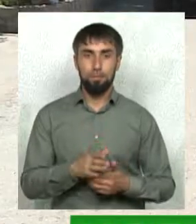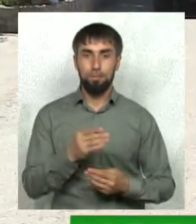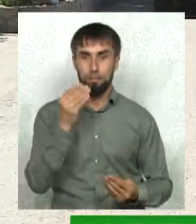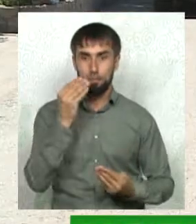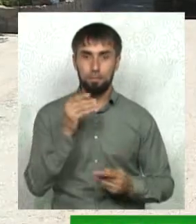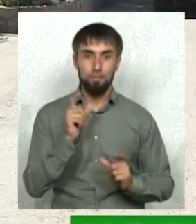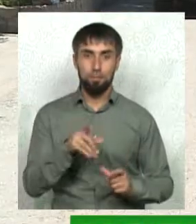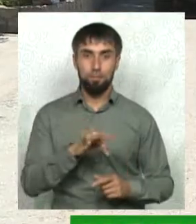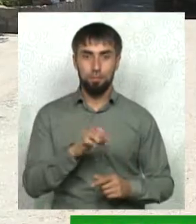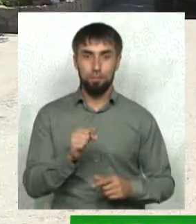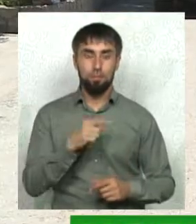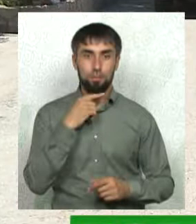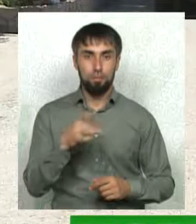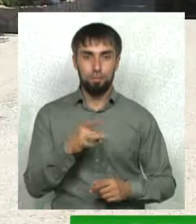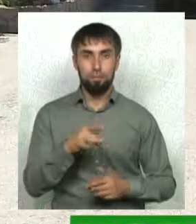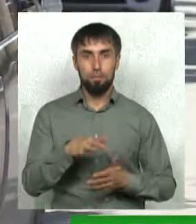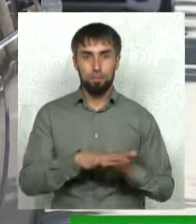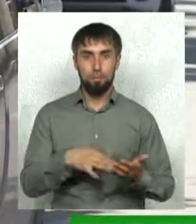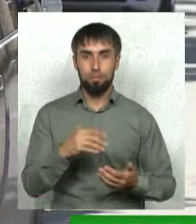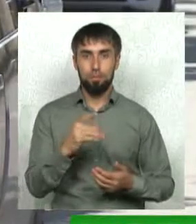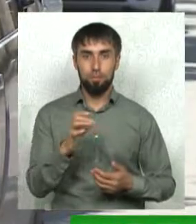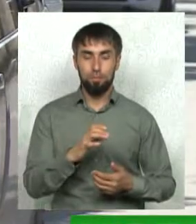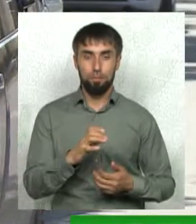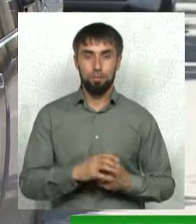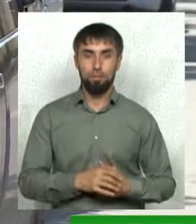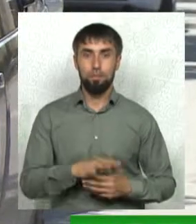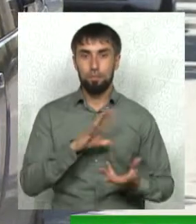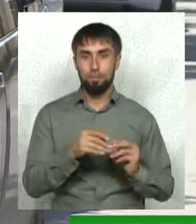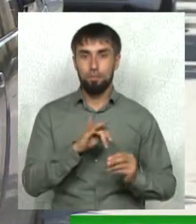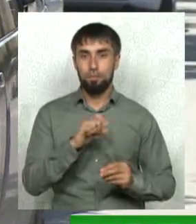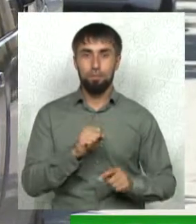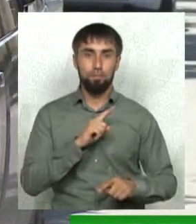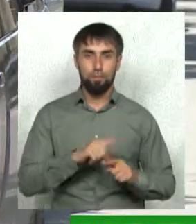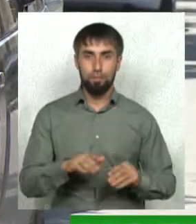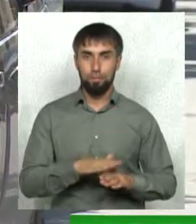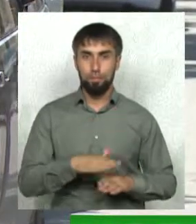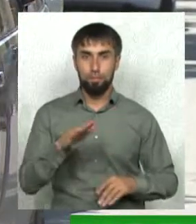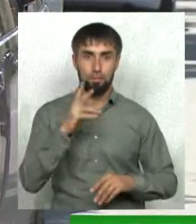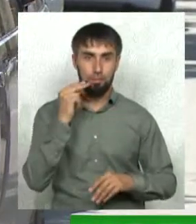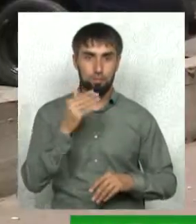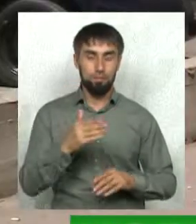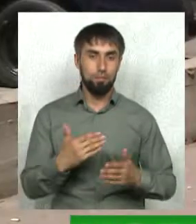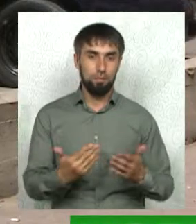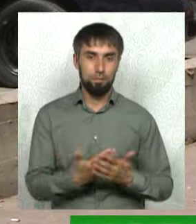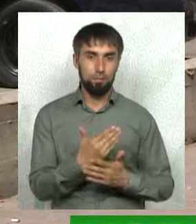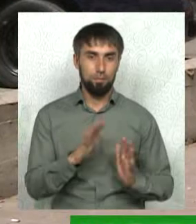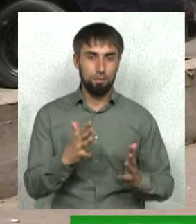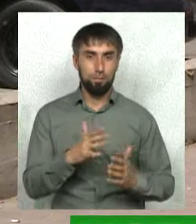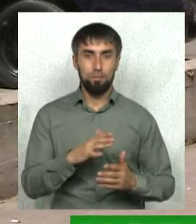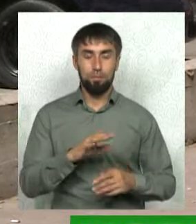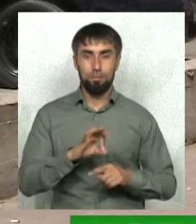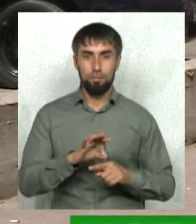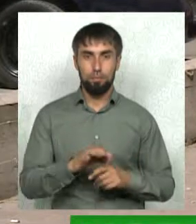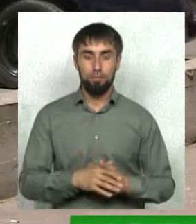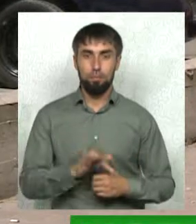Напомним, ограничительные меры в регионе продлены до 1 сентября. Все это из-за резкого роста числа вновь выявленных случаев